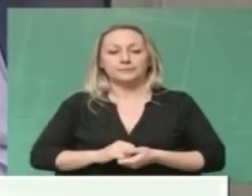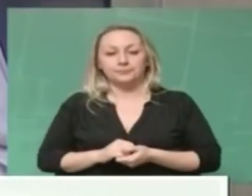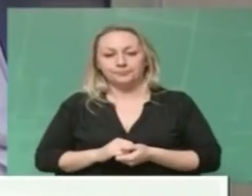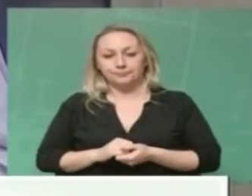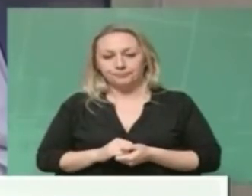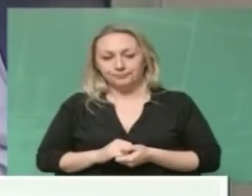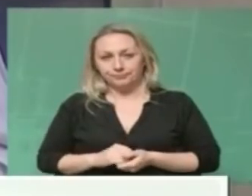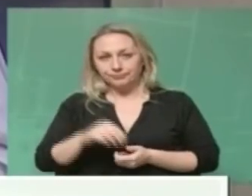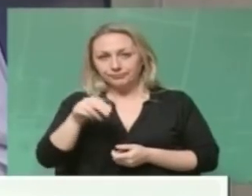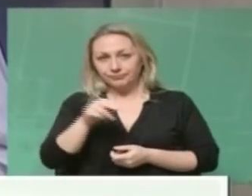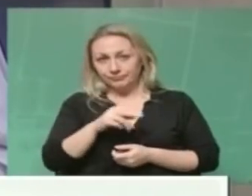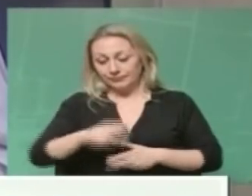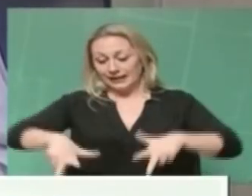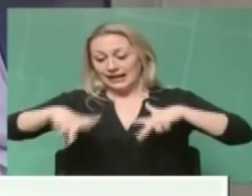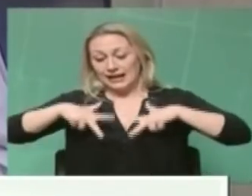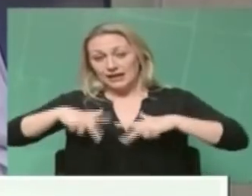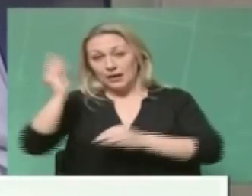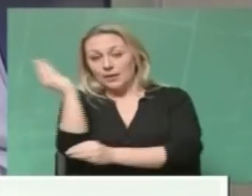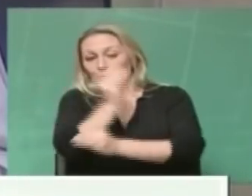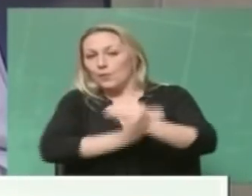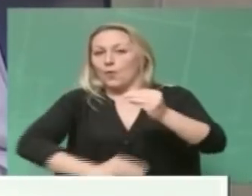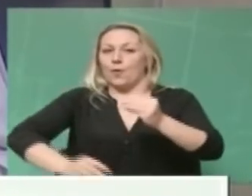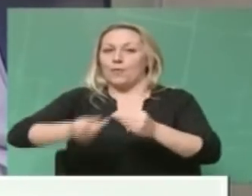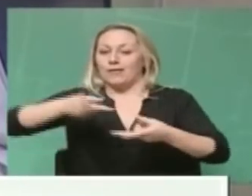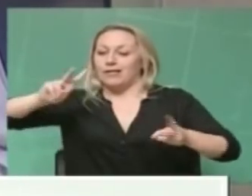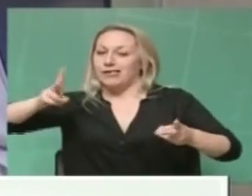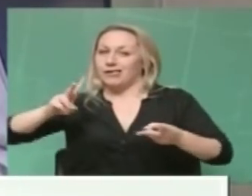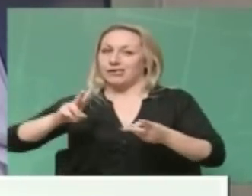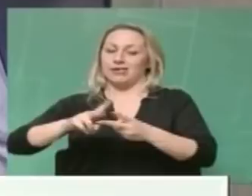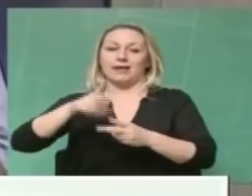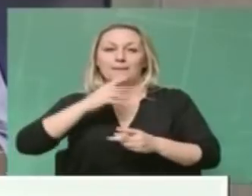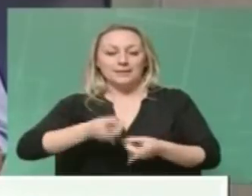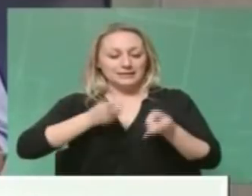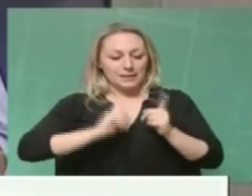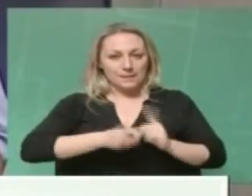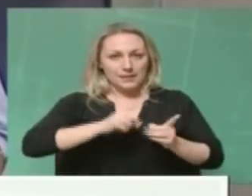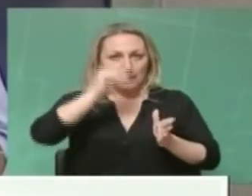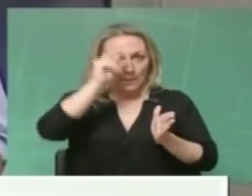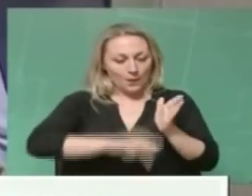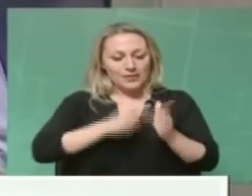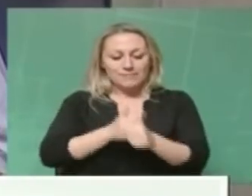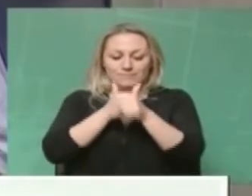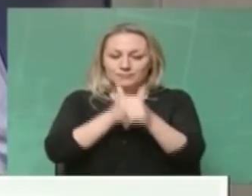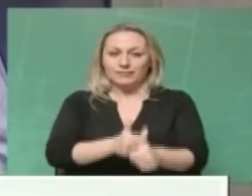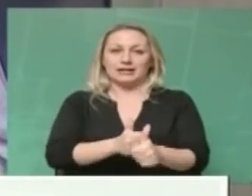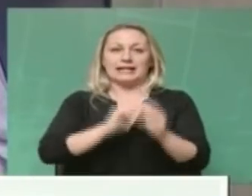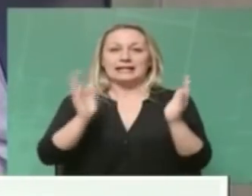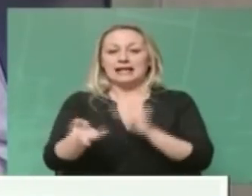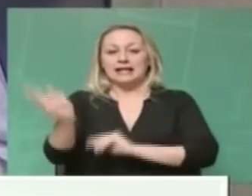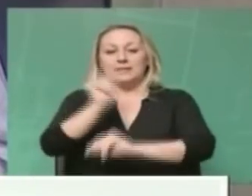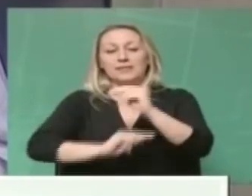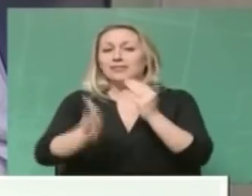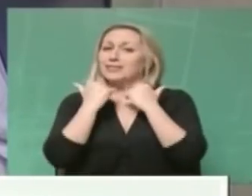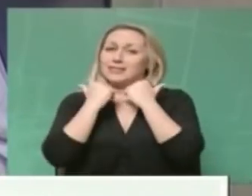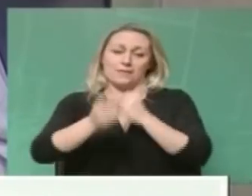κυβέρνηση κλείνει ακόμη πιο πολύ την κάνουλα, μια και εφαρμόζει μνημόνια και όλοι όσοι τα έχουν ψηφίσει δεν μπορούν εδώ να μας το παίζουν